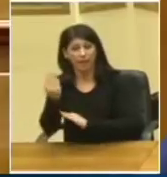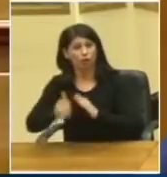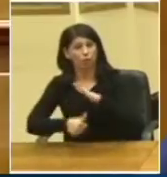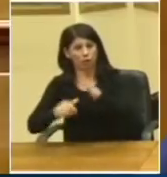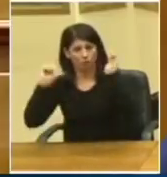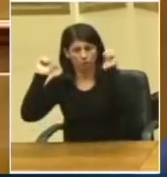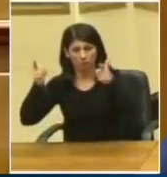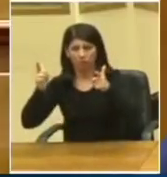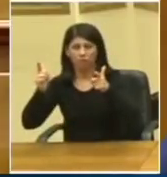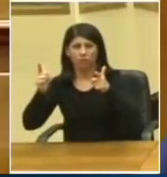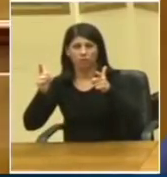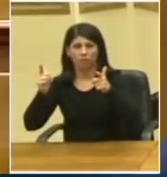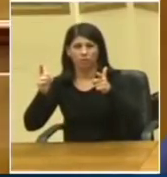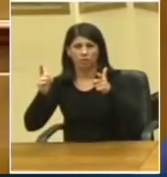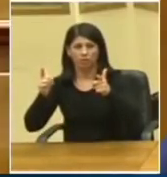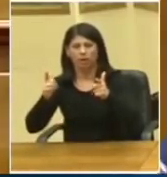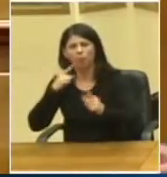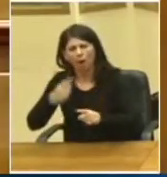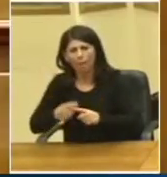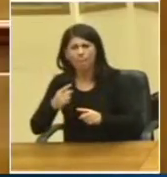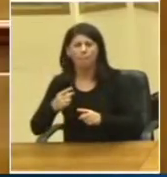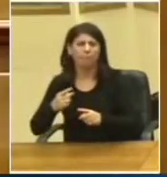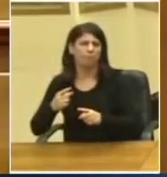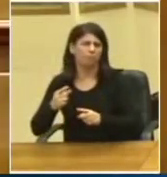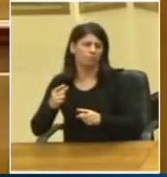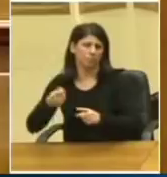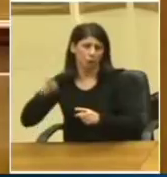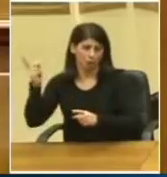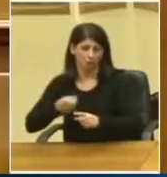Δημοκρατίας από απλή πλειοψηφία χωρίς μεσολάβηση